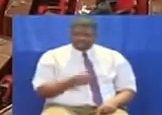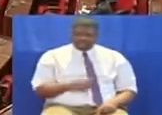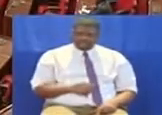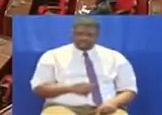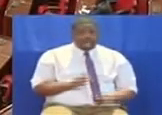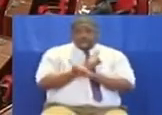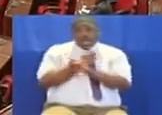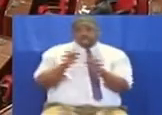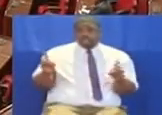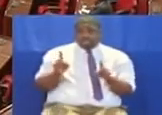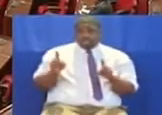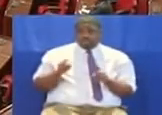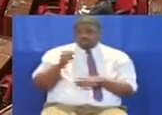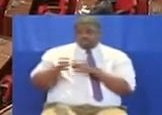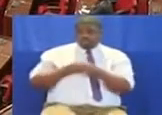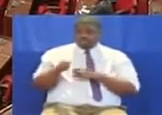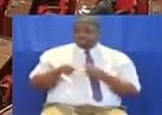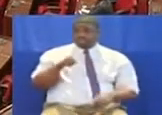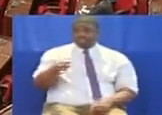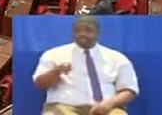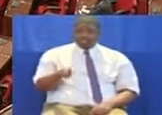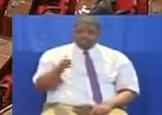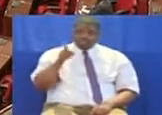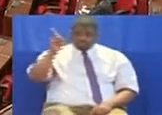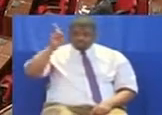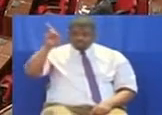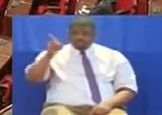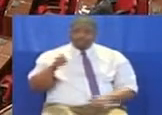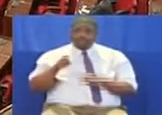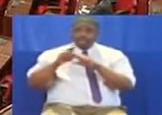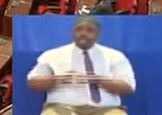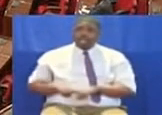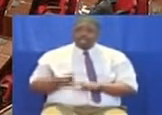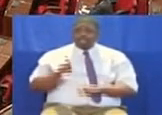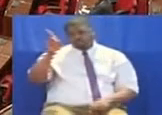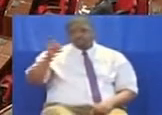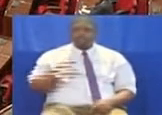Sio kwa maana ya zoezi hili, kule kwenye makazi kule.